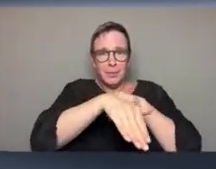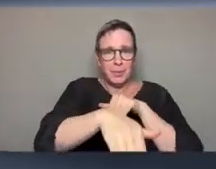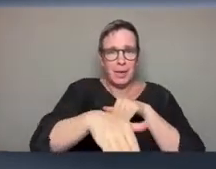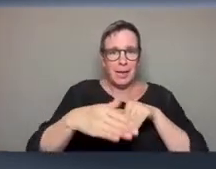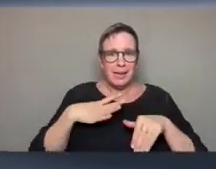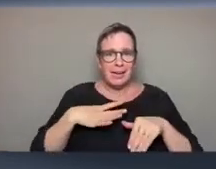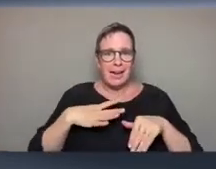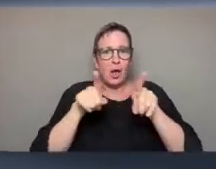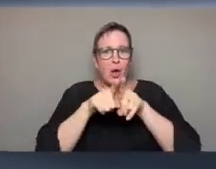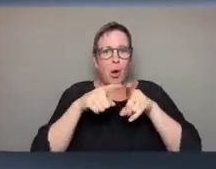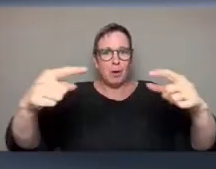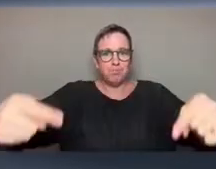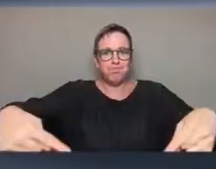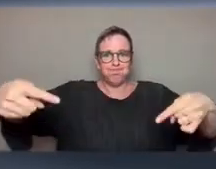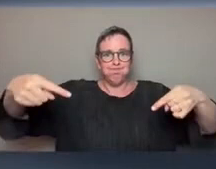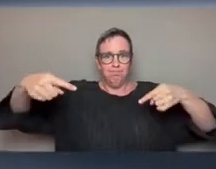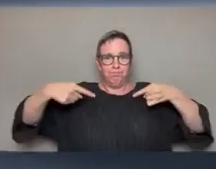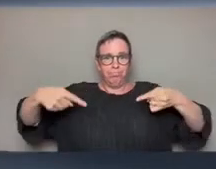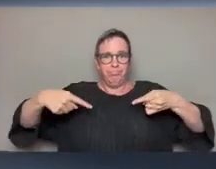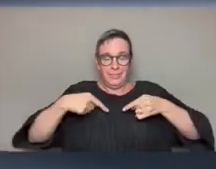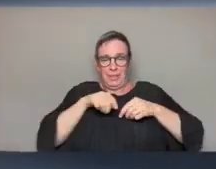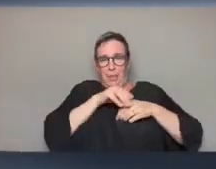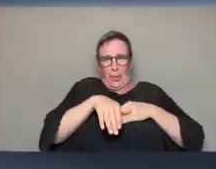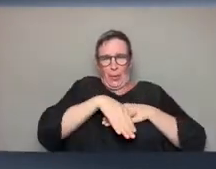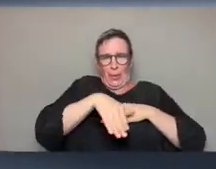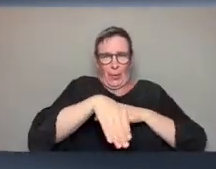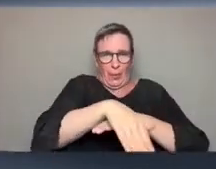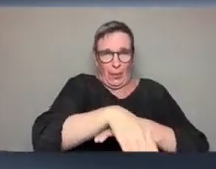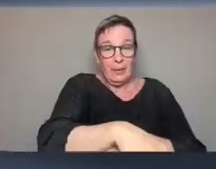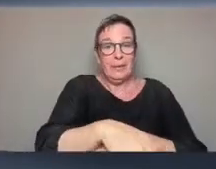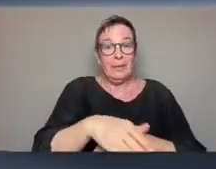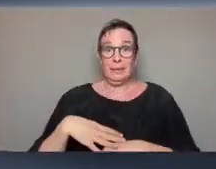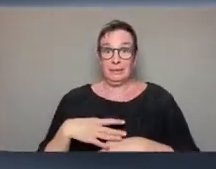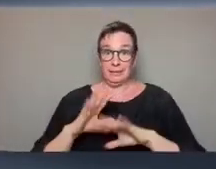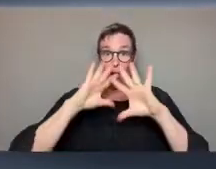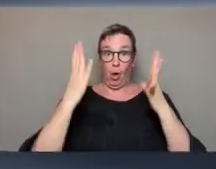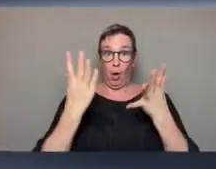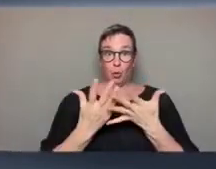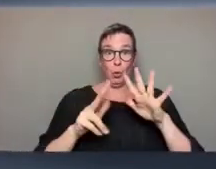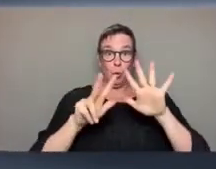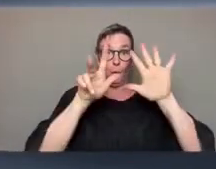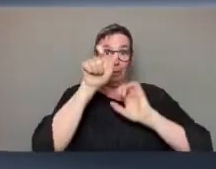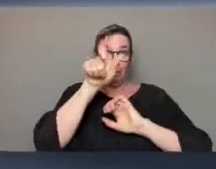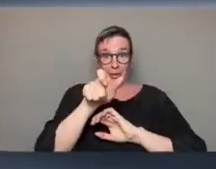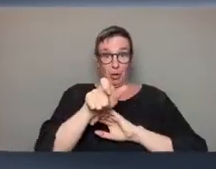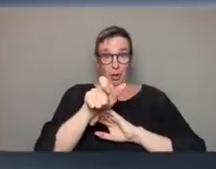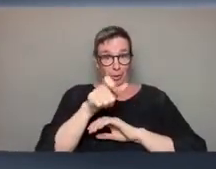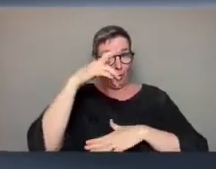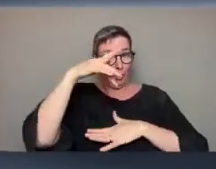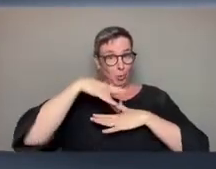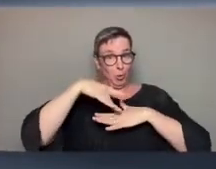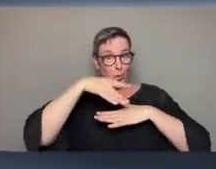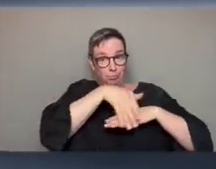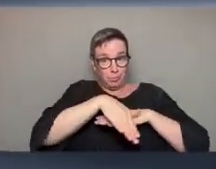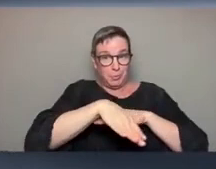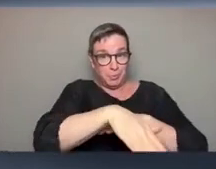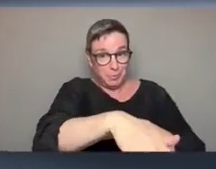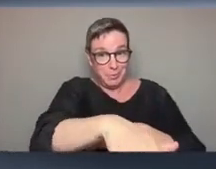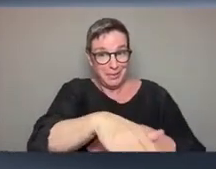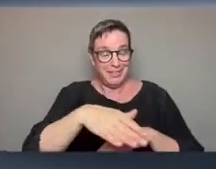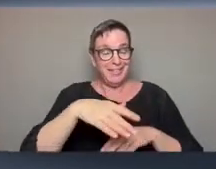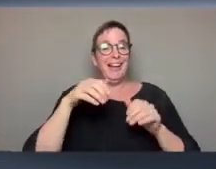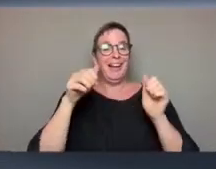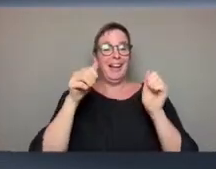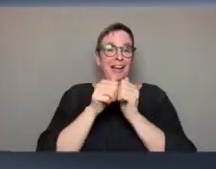sur la photo. Et cette année, pour la 3e édition, au total, 8 bénéficiaires ont pu faire cette descente en Singo, accompagnés